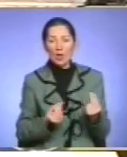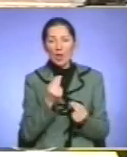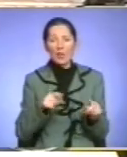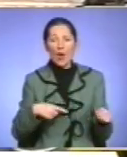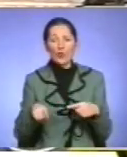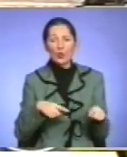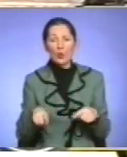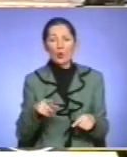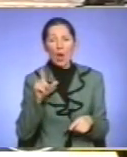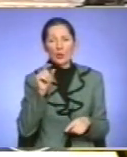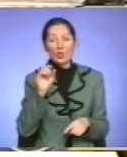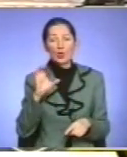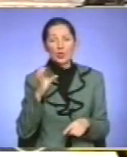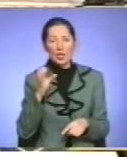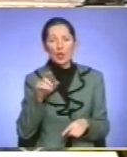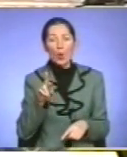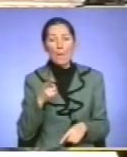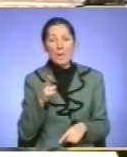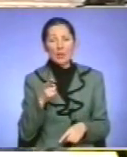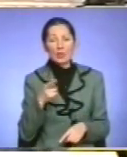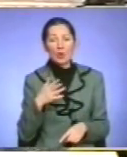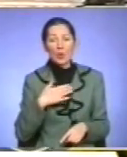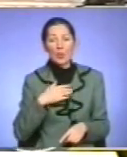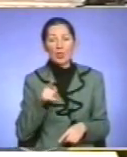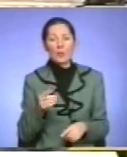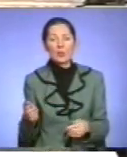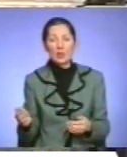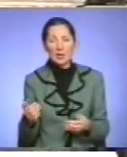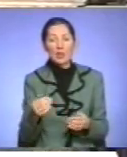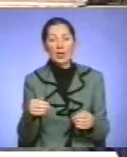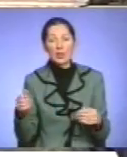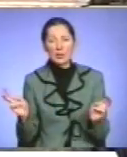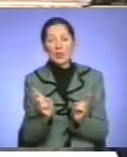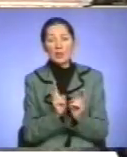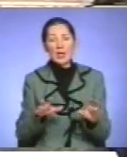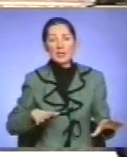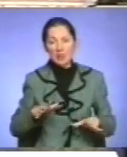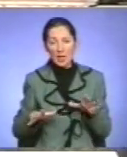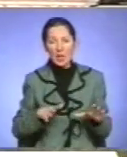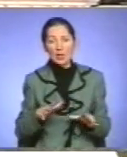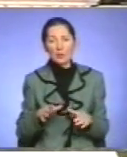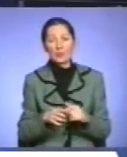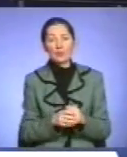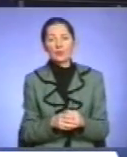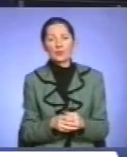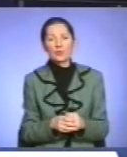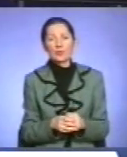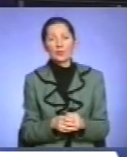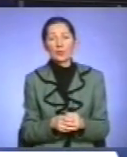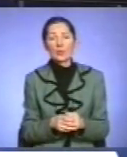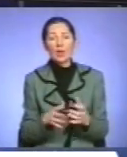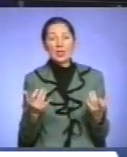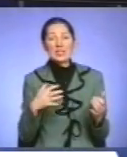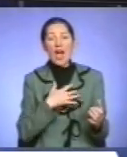в понеділок, в середу і в п'ятницю. То ми там збираємося з тренером Тарасом Петровичем. І